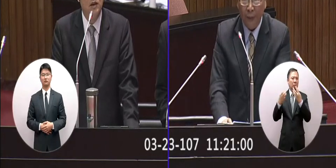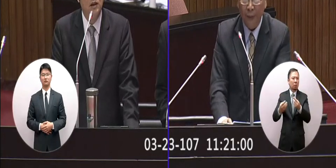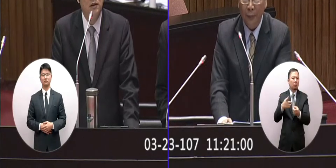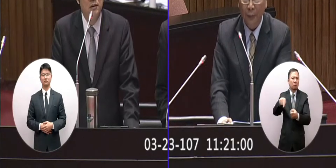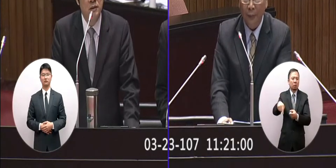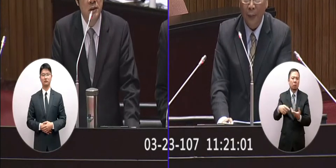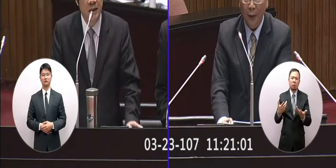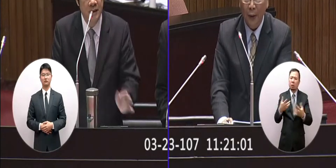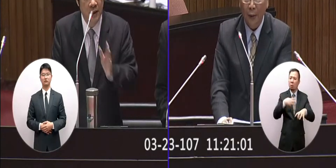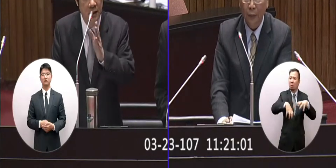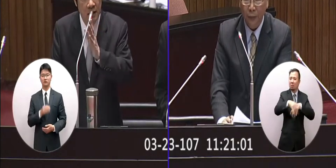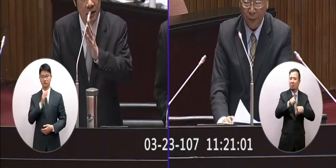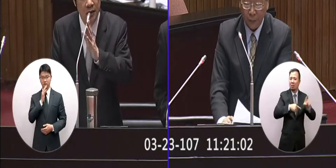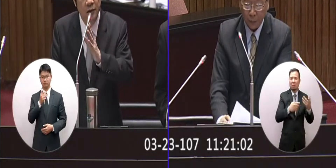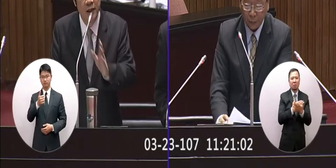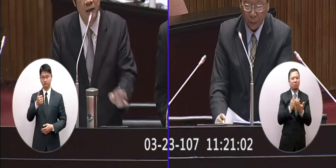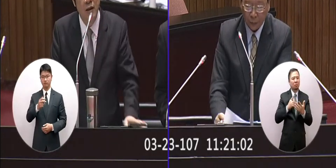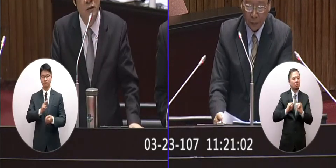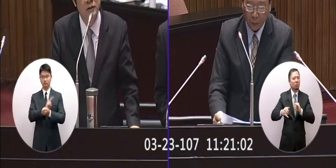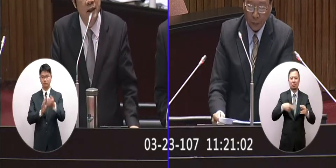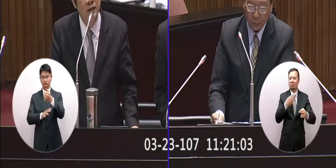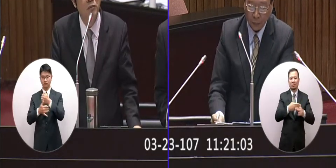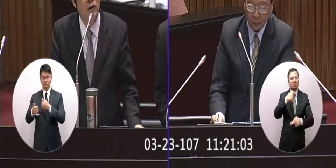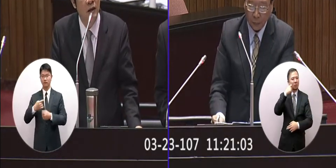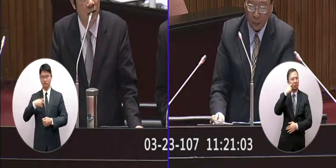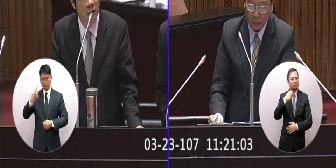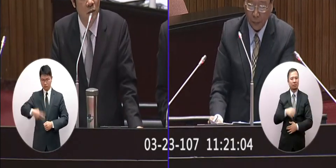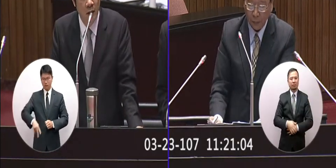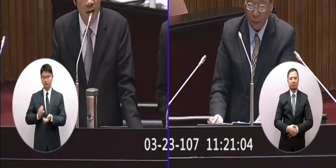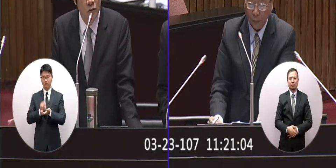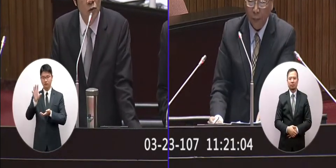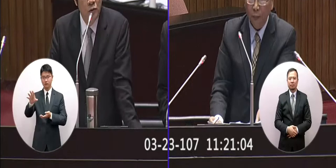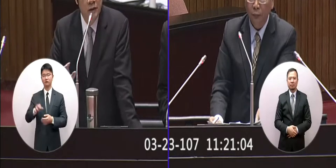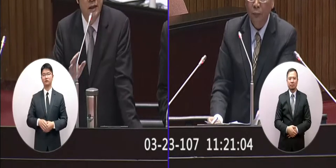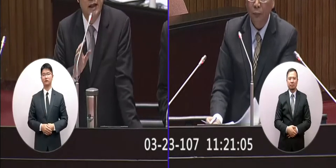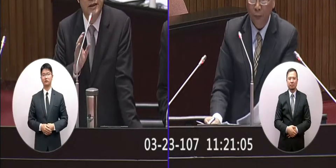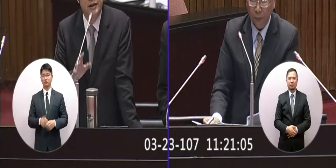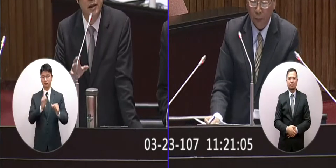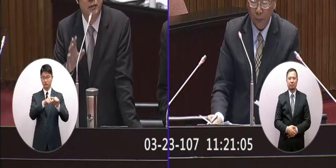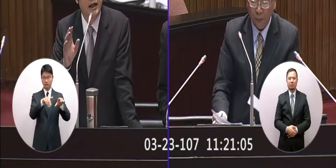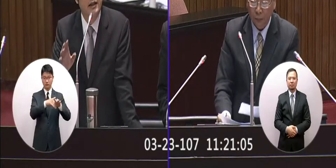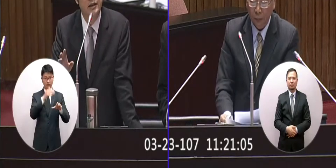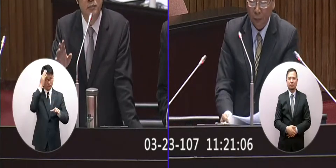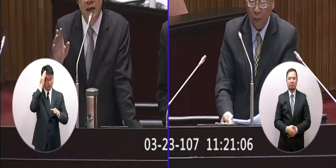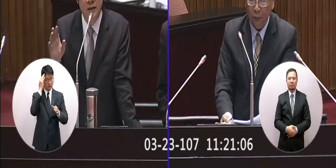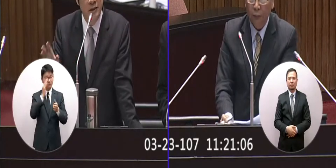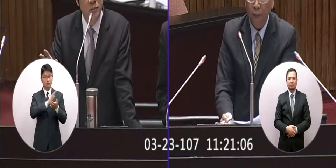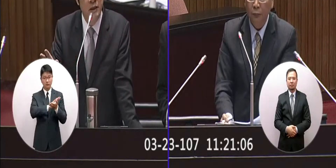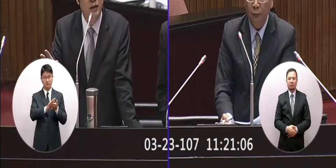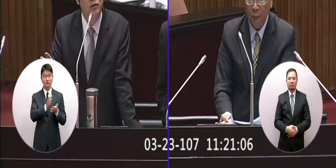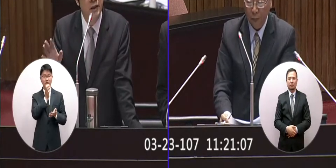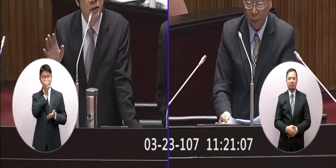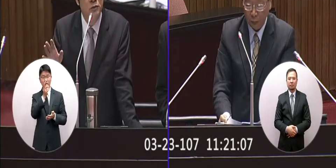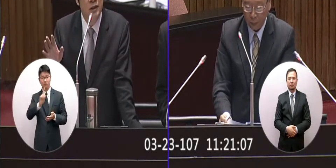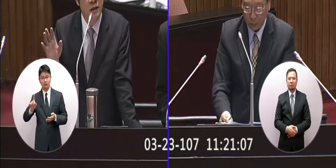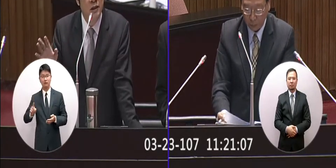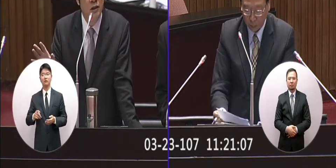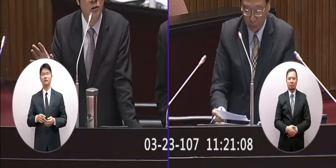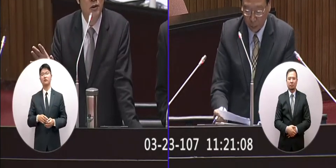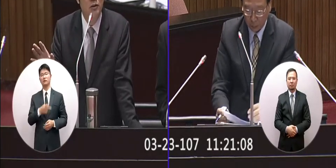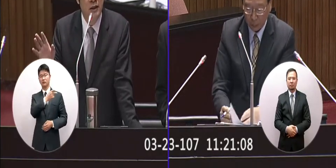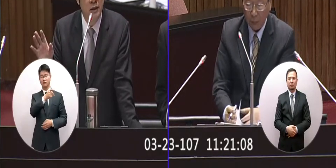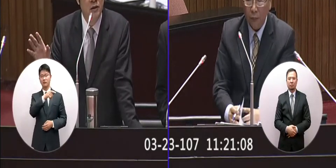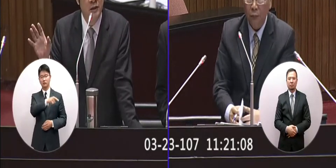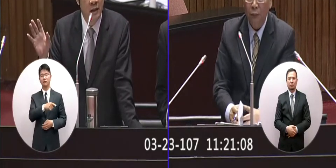信任？ 是，感谢林委员哈，我再跟您报告哈，不管中文的干净的煤、干净煤、洁净煤，或英文的